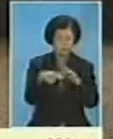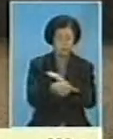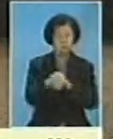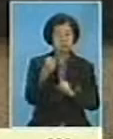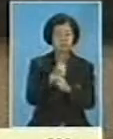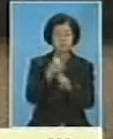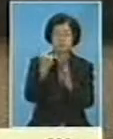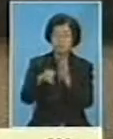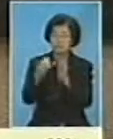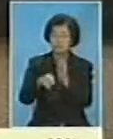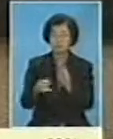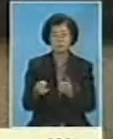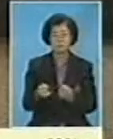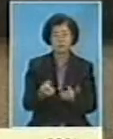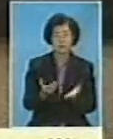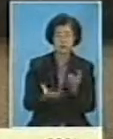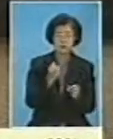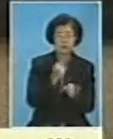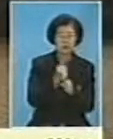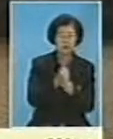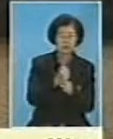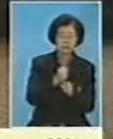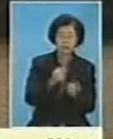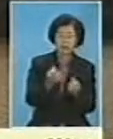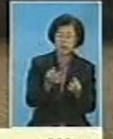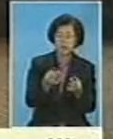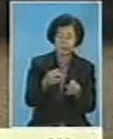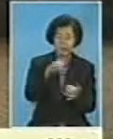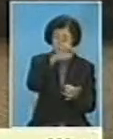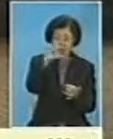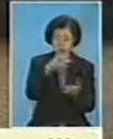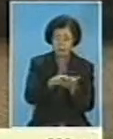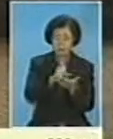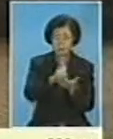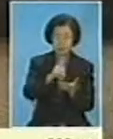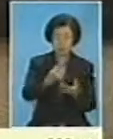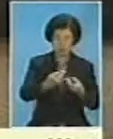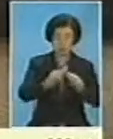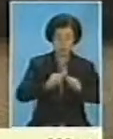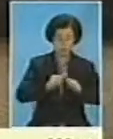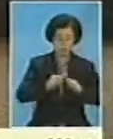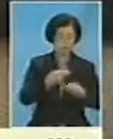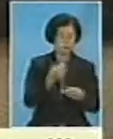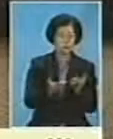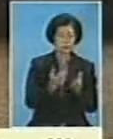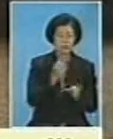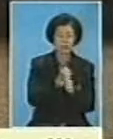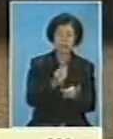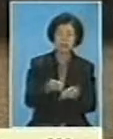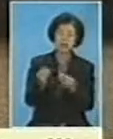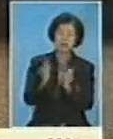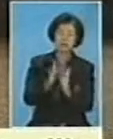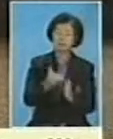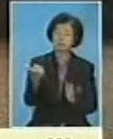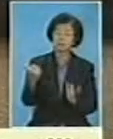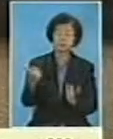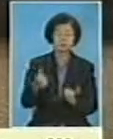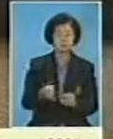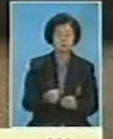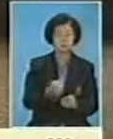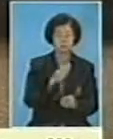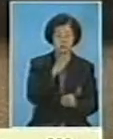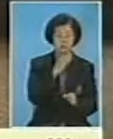ใดๆหรือดำเนินการเพื่อหาผลประโยชน์ให้แก่ตนเองหรือทำเพื่อใครเลยหากปฏิบัติหน้า